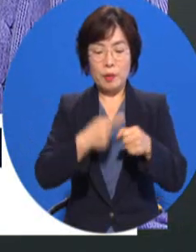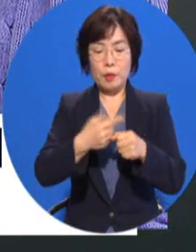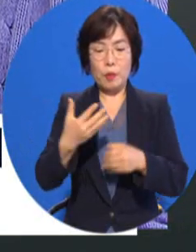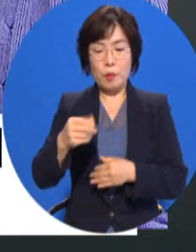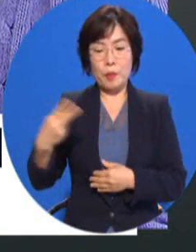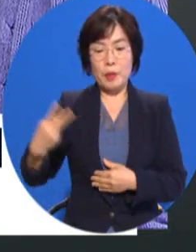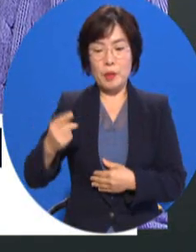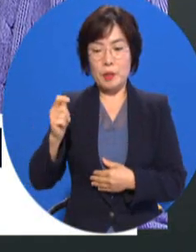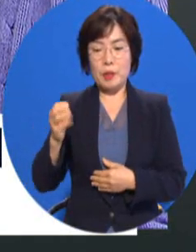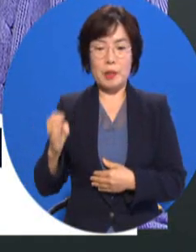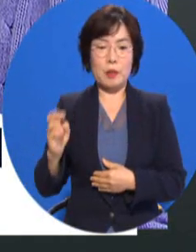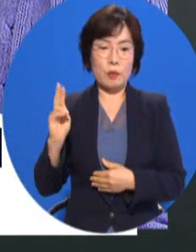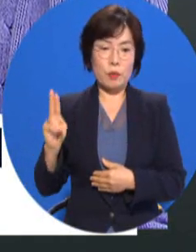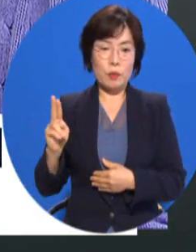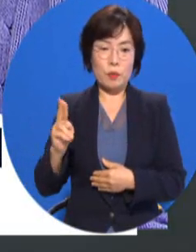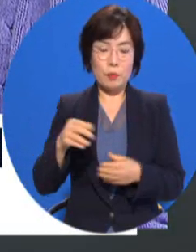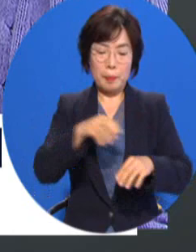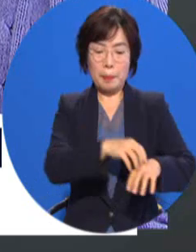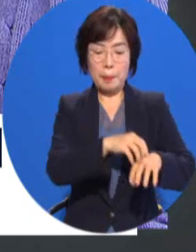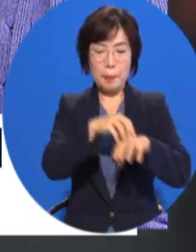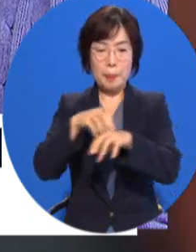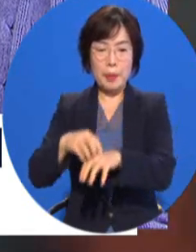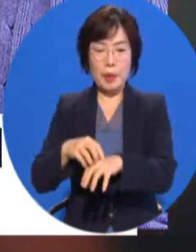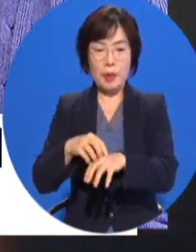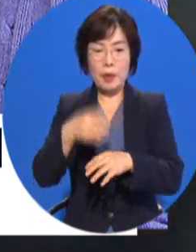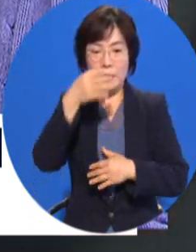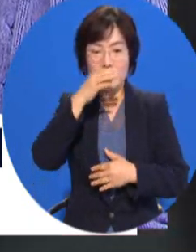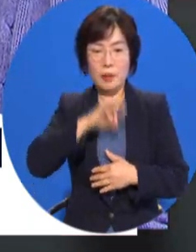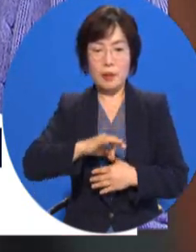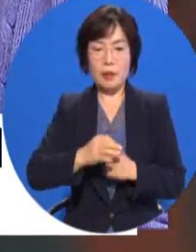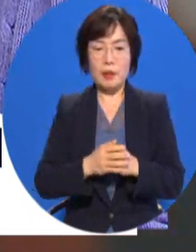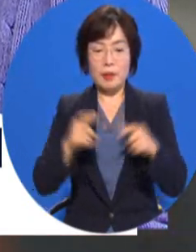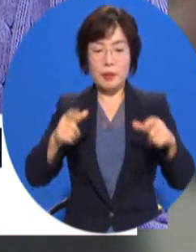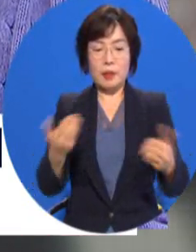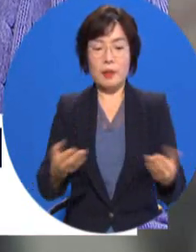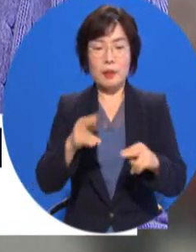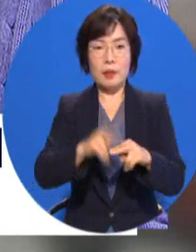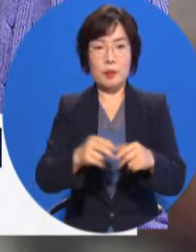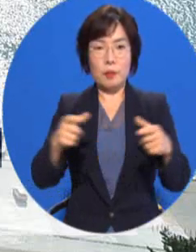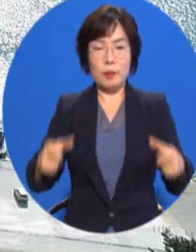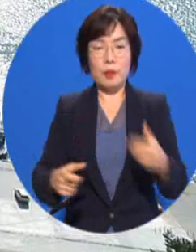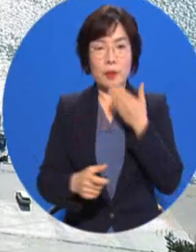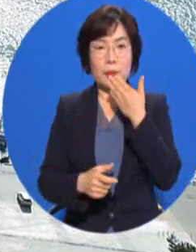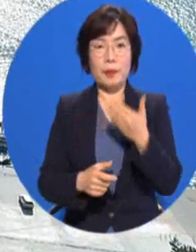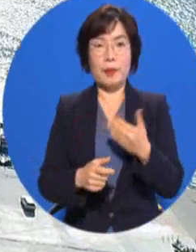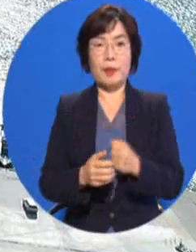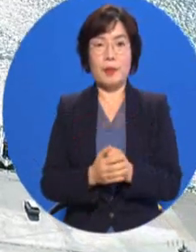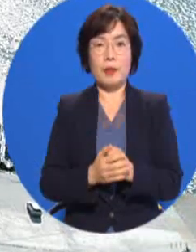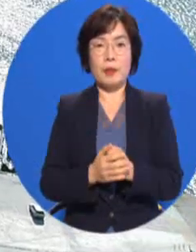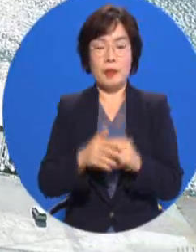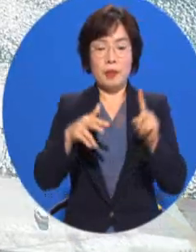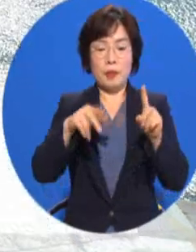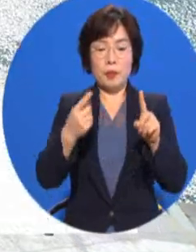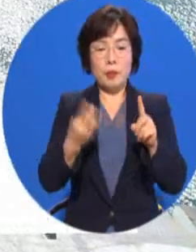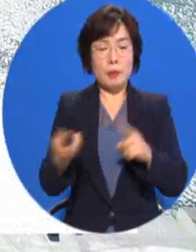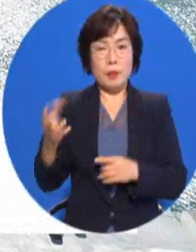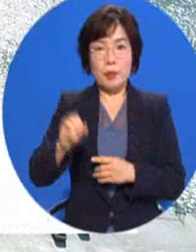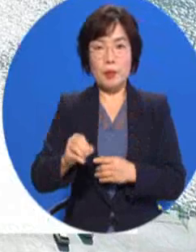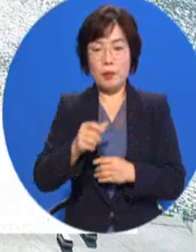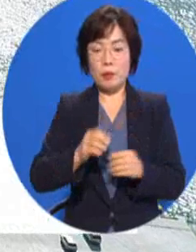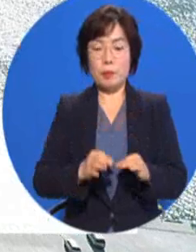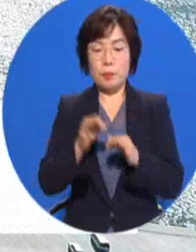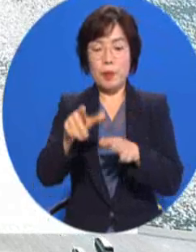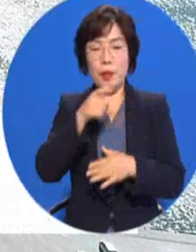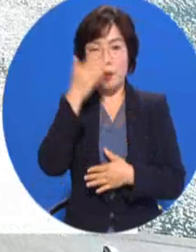9만 2천 TU의 컨테이너 물동량 창출 효과뿐만 아니라 지역의 일자리 창출까지. 1조 3천억 원이 투입되는